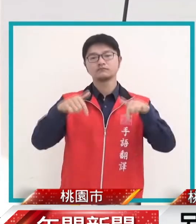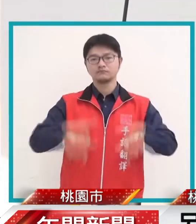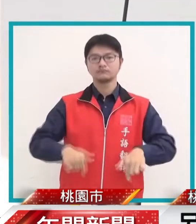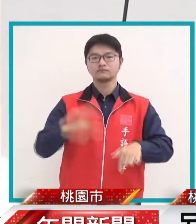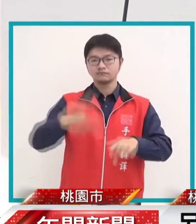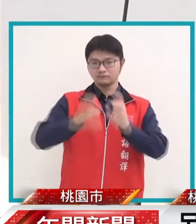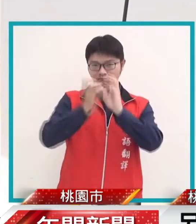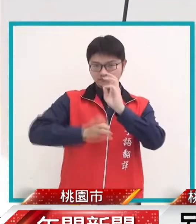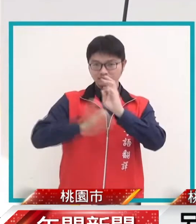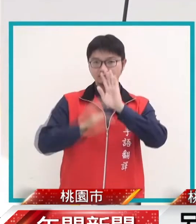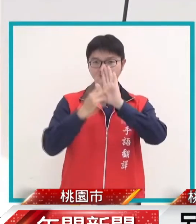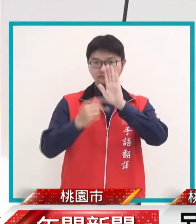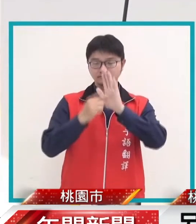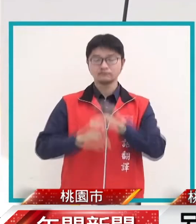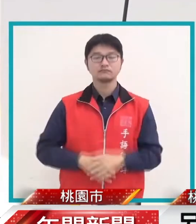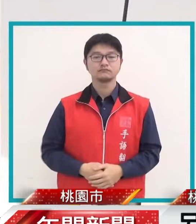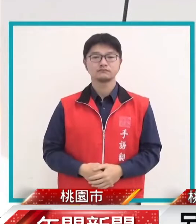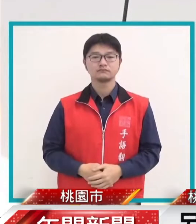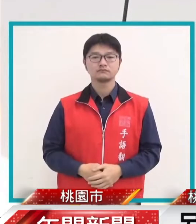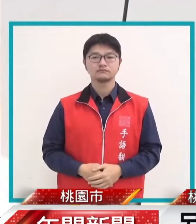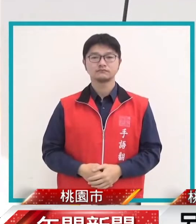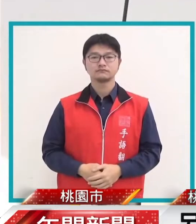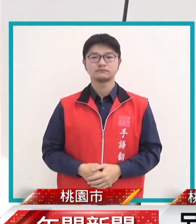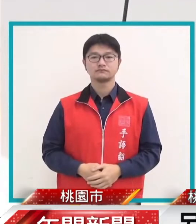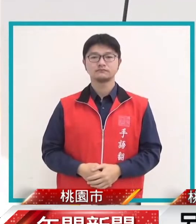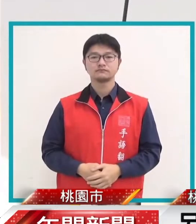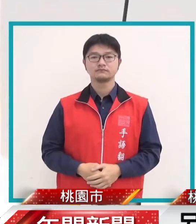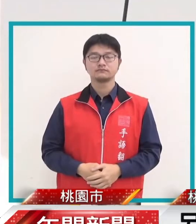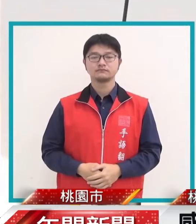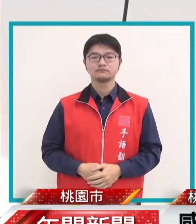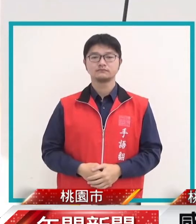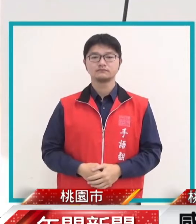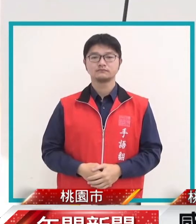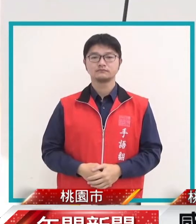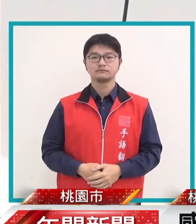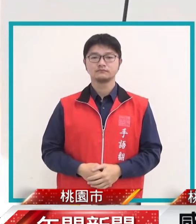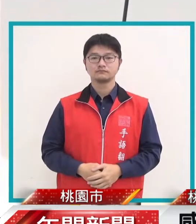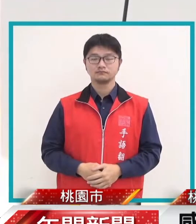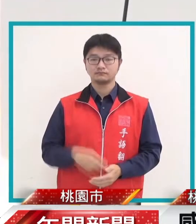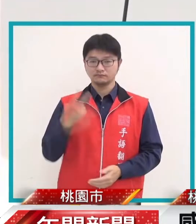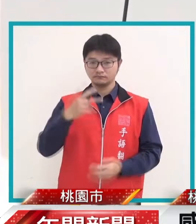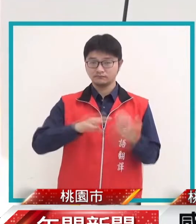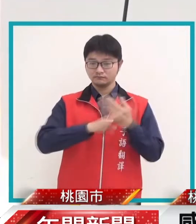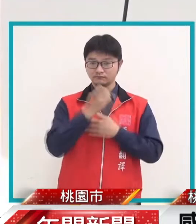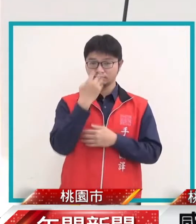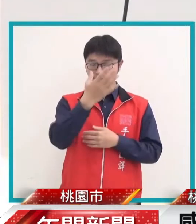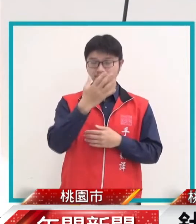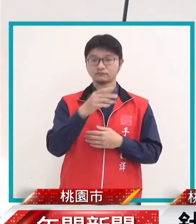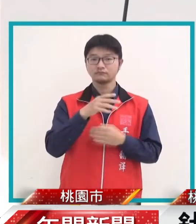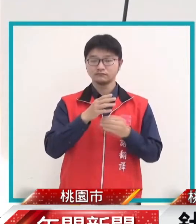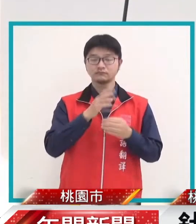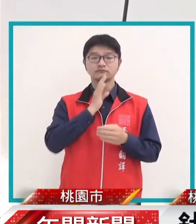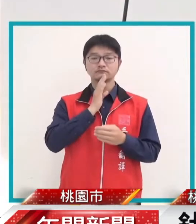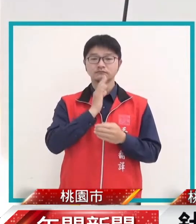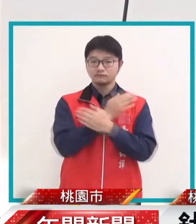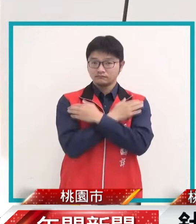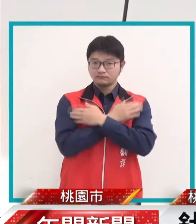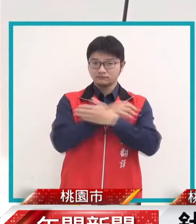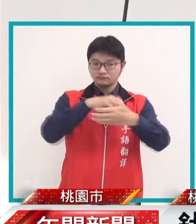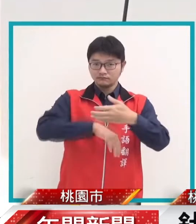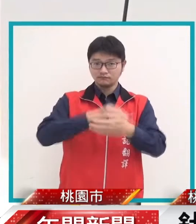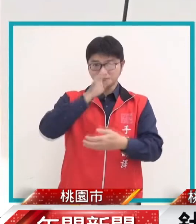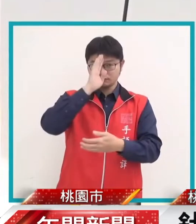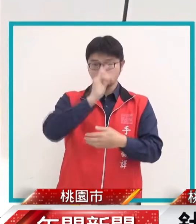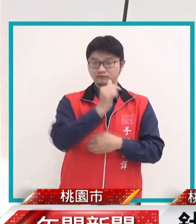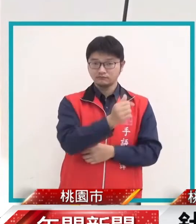三友，那么这个确诊，那么感染源还要再追查。那不过针对这个部分，那